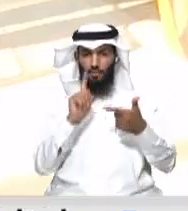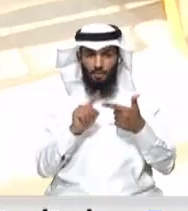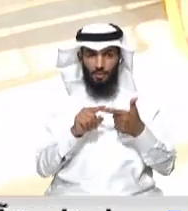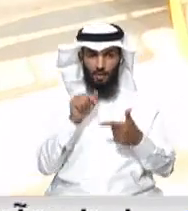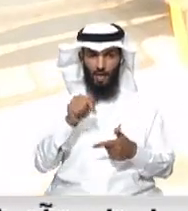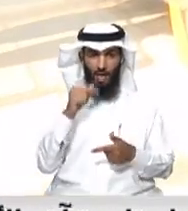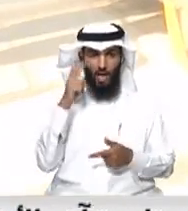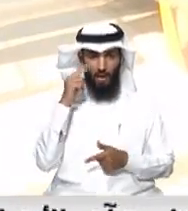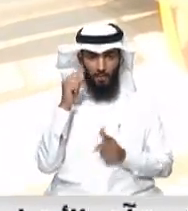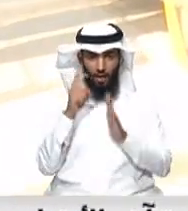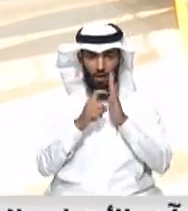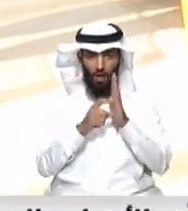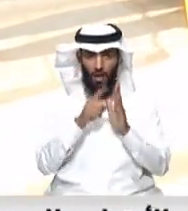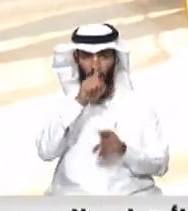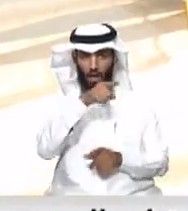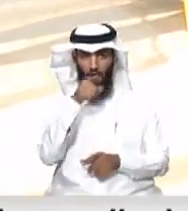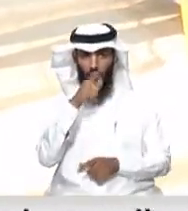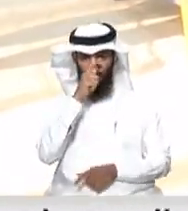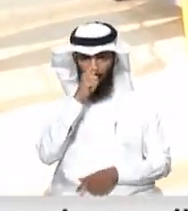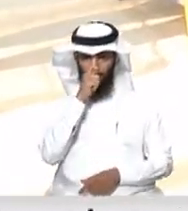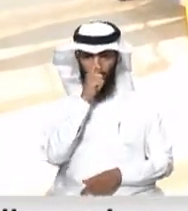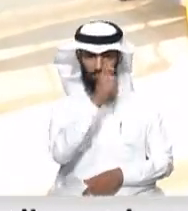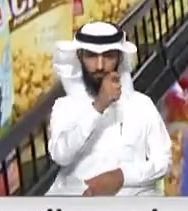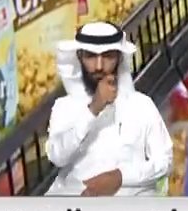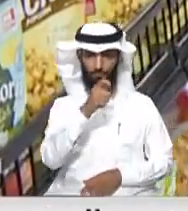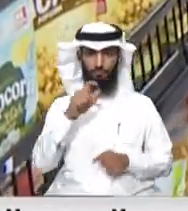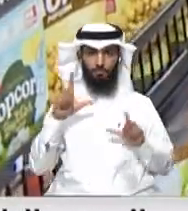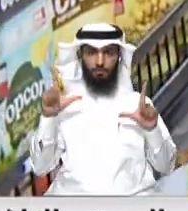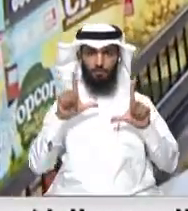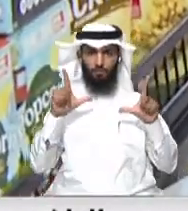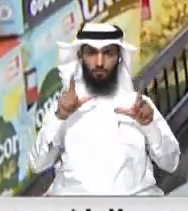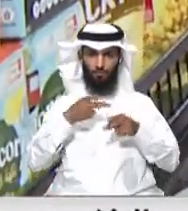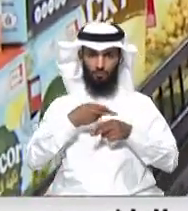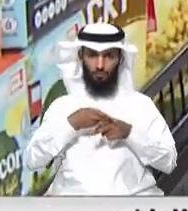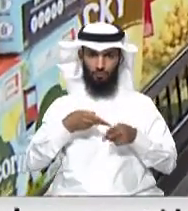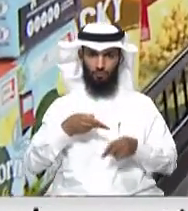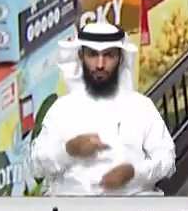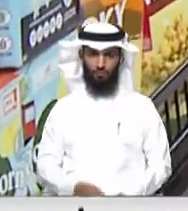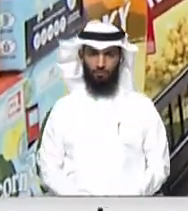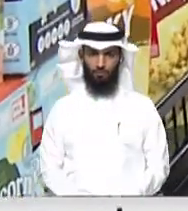تتخذ بحق من يخالفها. نواف شراكي، تلفزيون دولة الكويت.